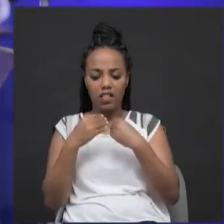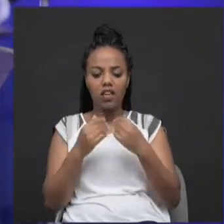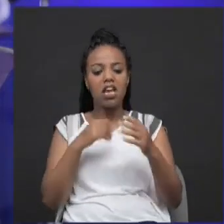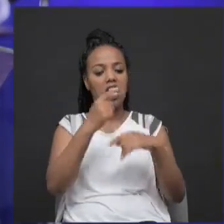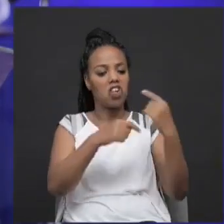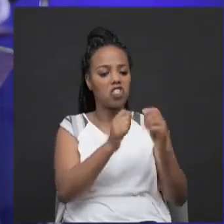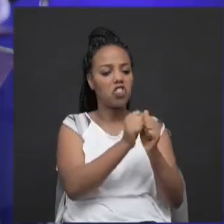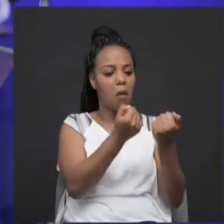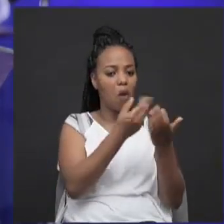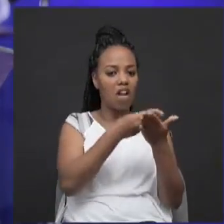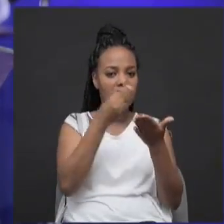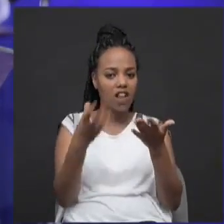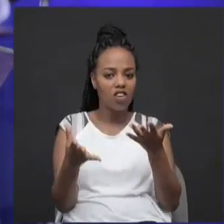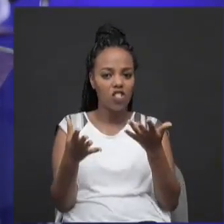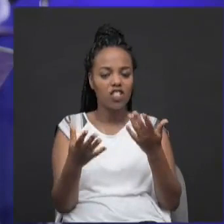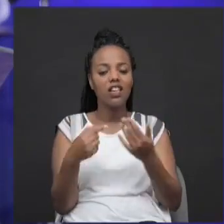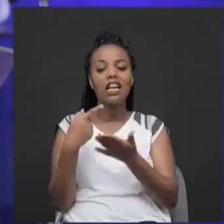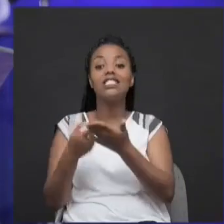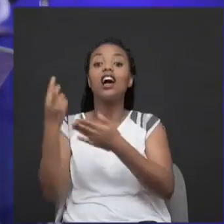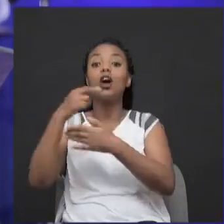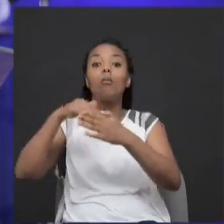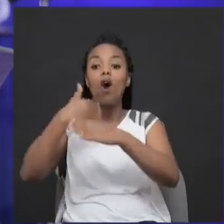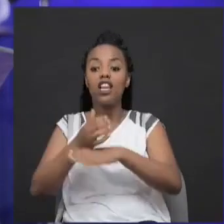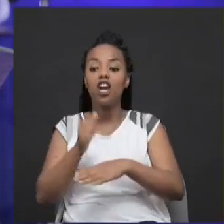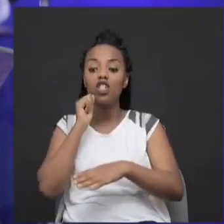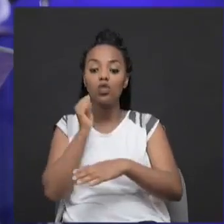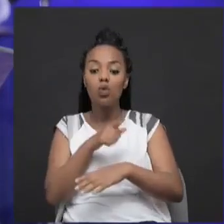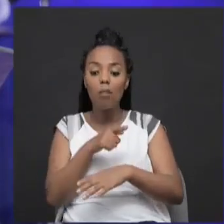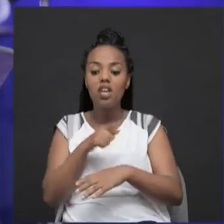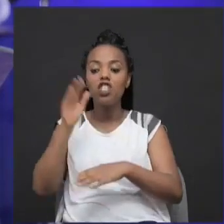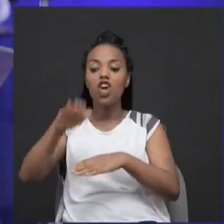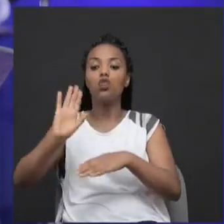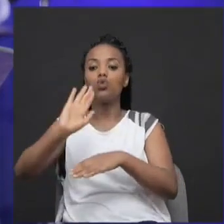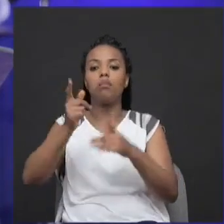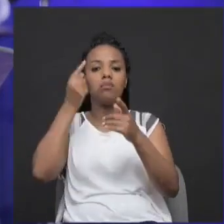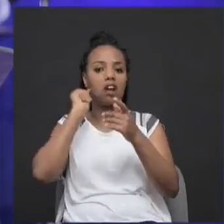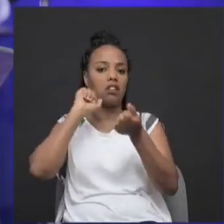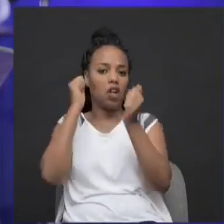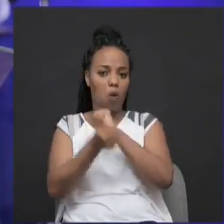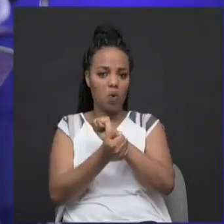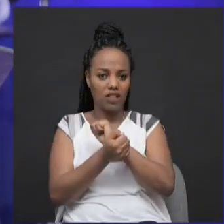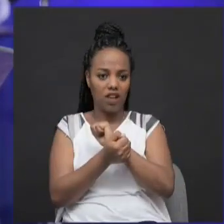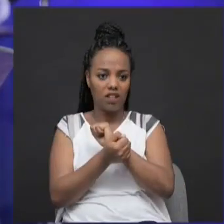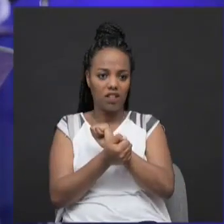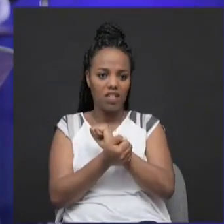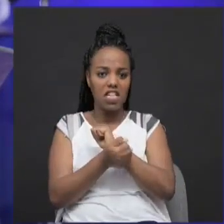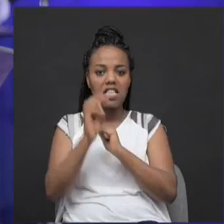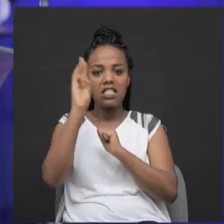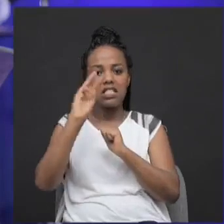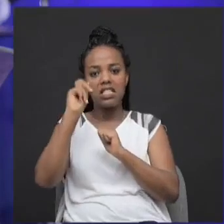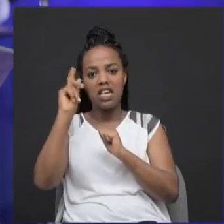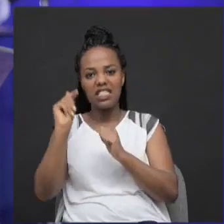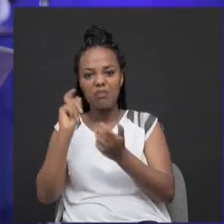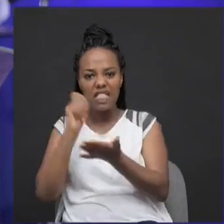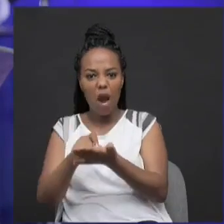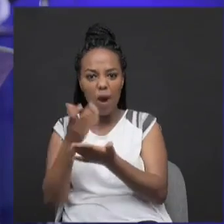ዳቦ ገዛች ከዛች ቀን በኋላ የሷም የልጇም ታሪክ ተለወጠ በዛው ሰሞን ላይ ተመዝግባ ነበር የስደተኞች